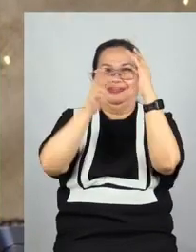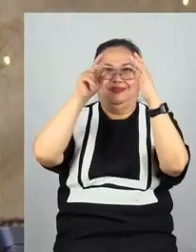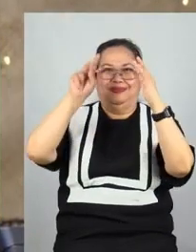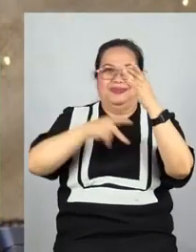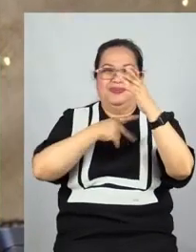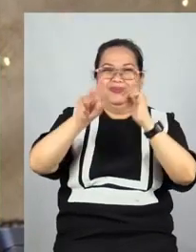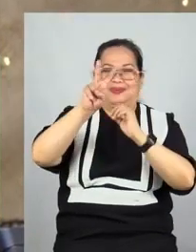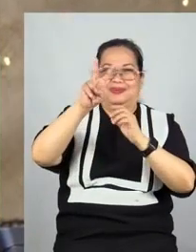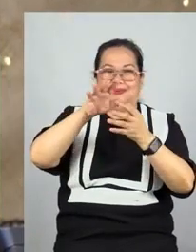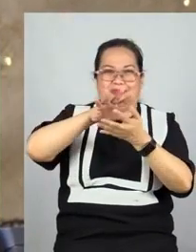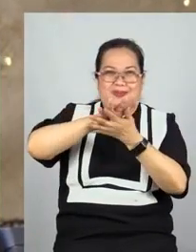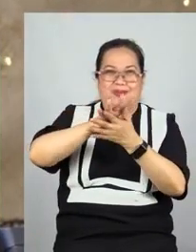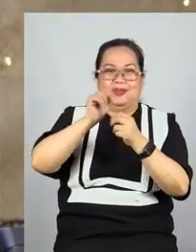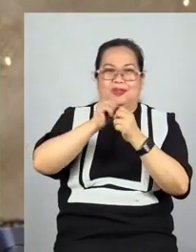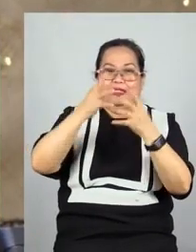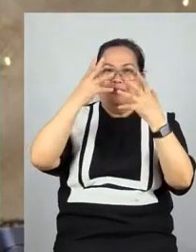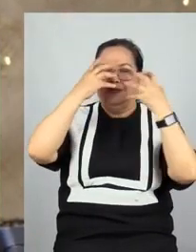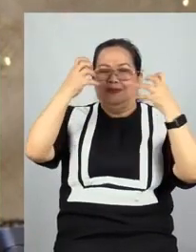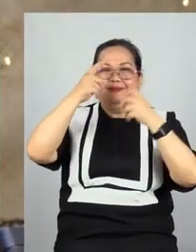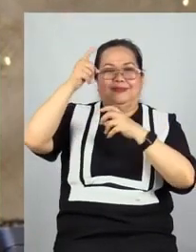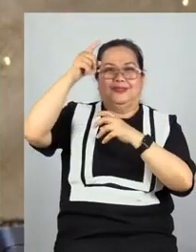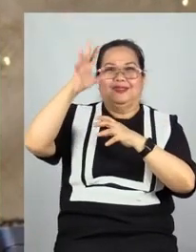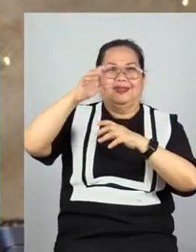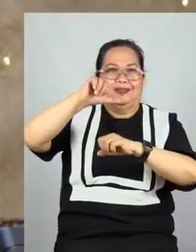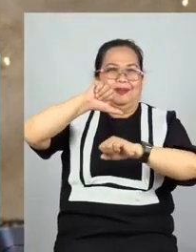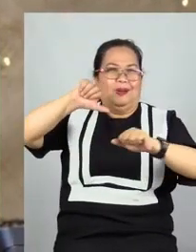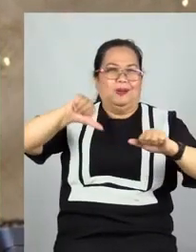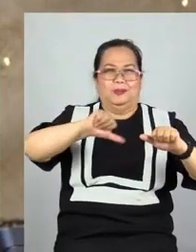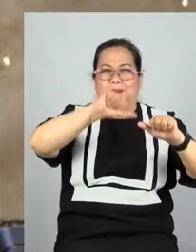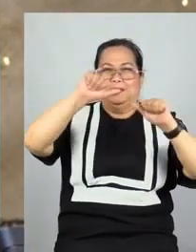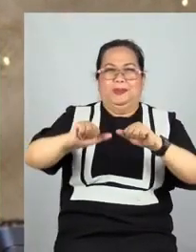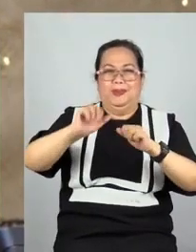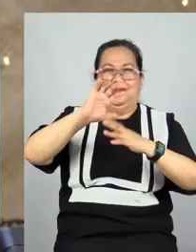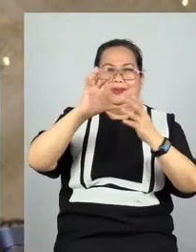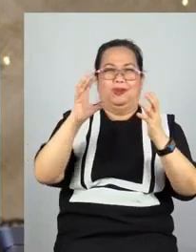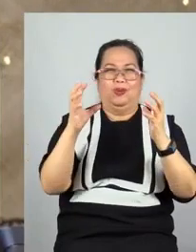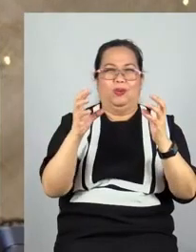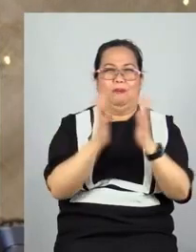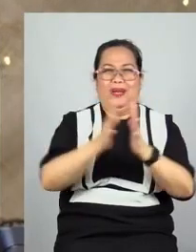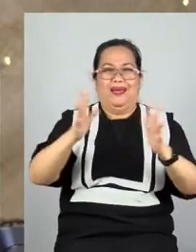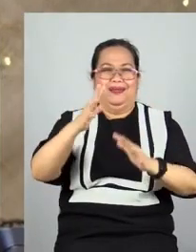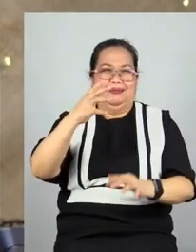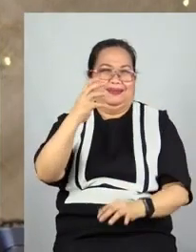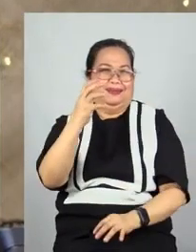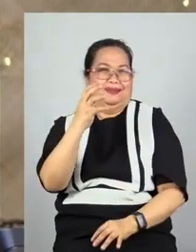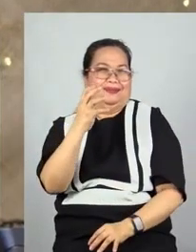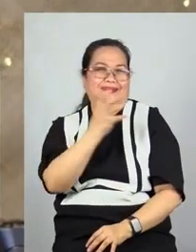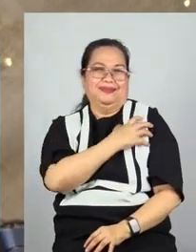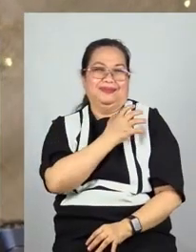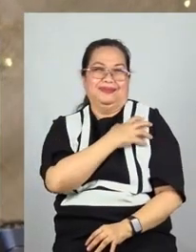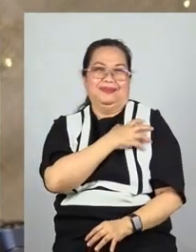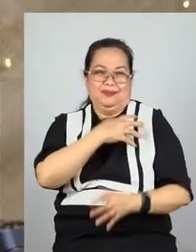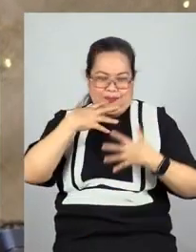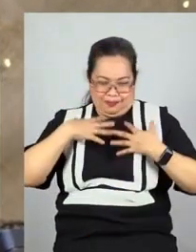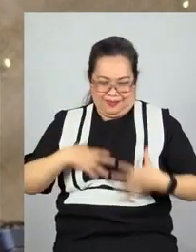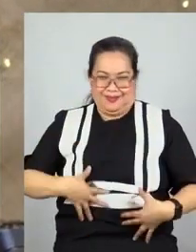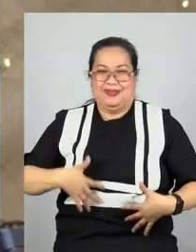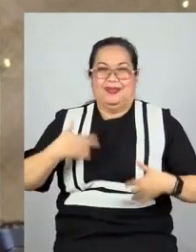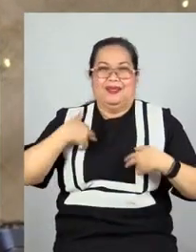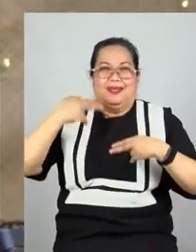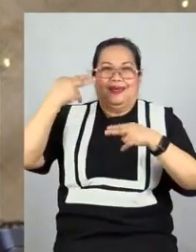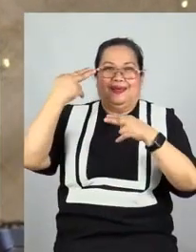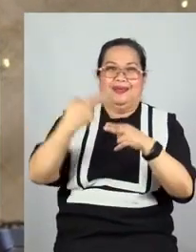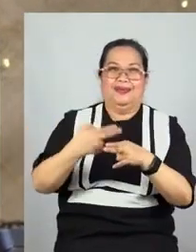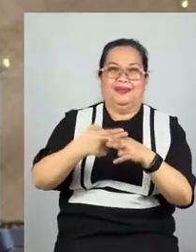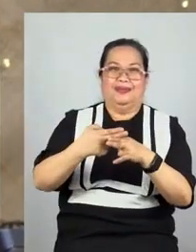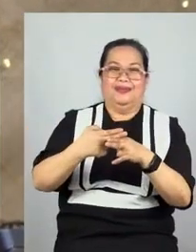the winepress of the fury of the wrath of God the Almighty. On his robe and on his thigh, he has a name